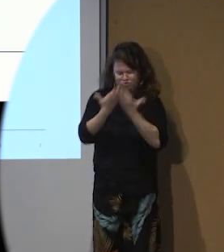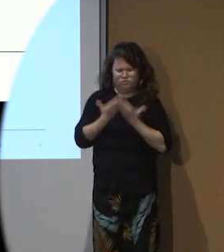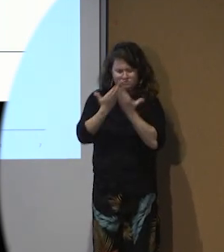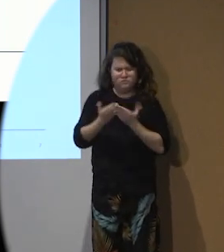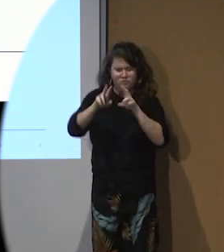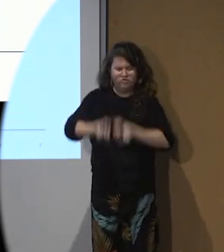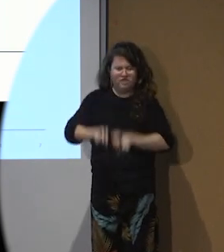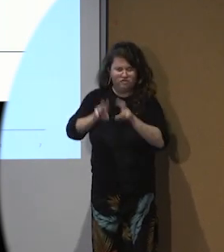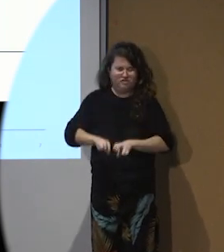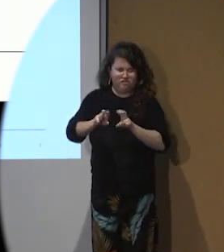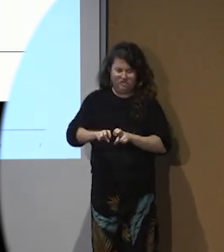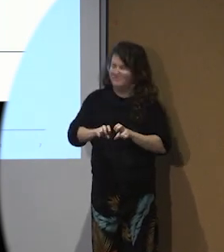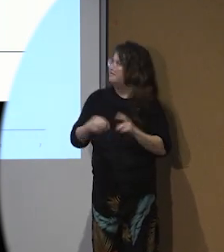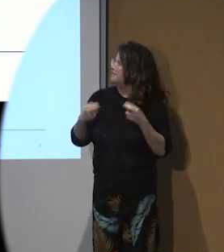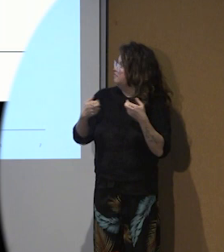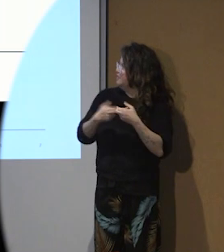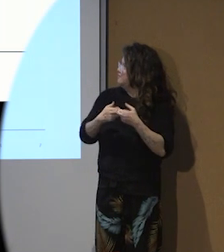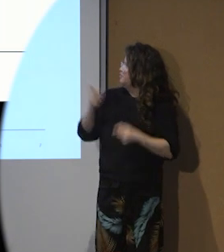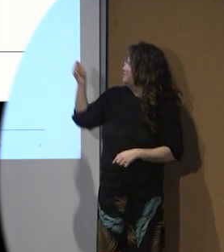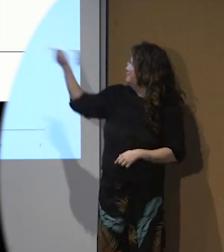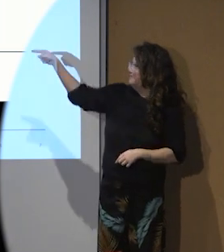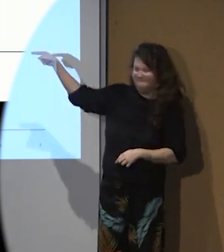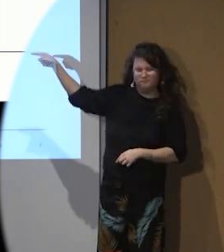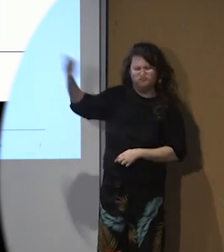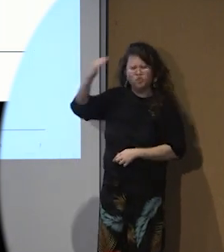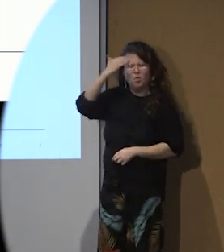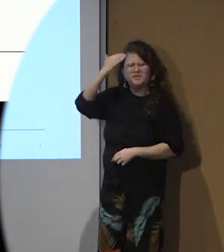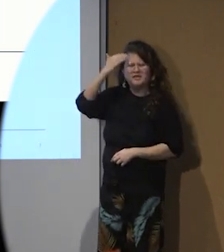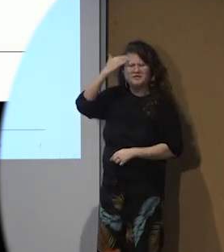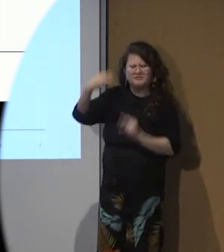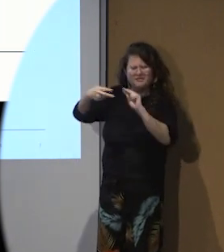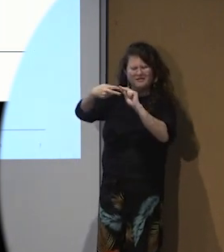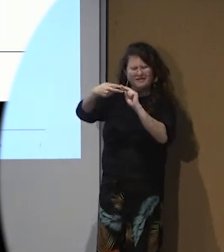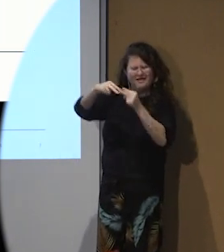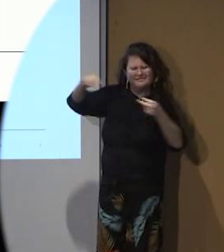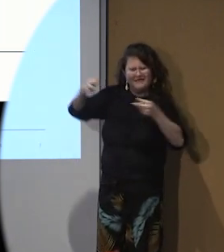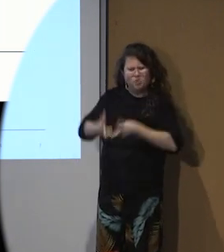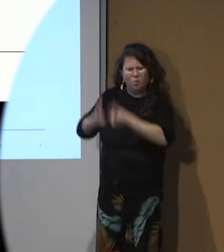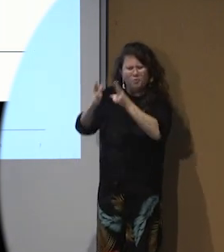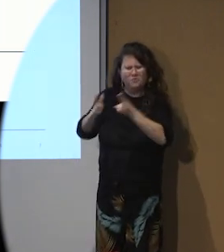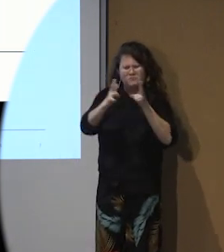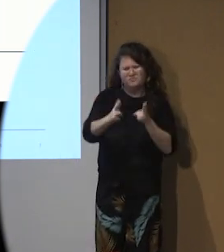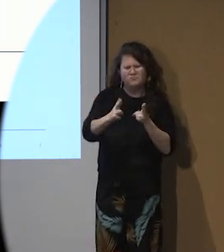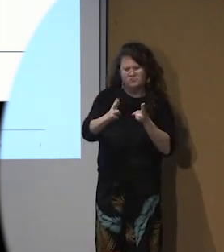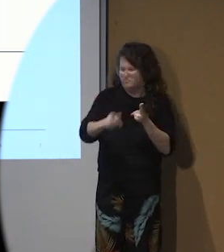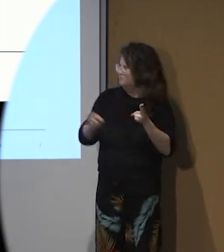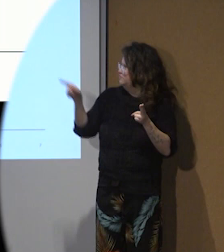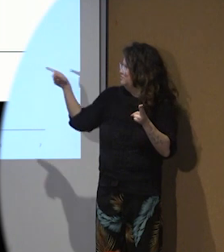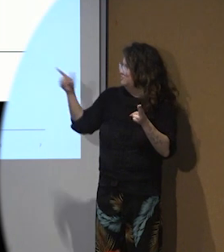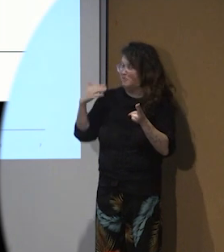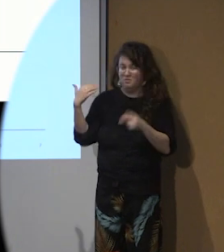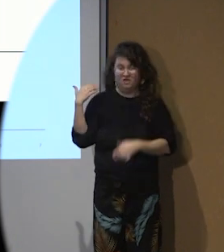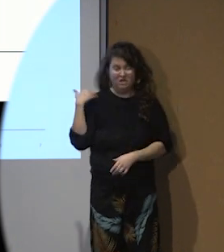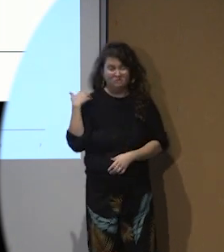donc vous avez reconnu un brin d'ADN, pour vous dire que même récemment, donc quand je dis récemment, c'est il y a moins de 20